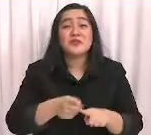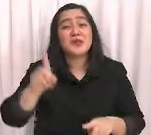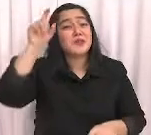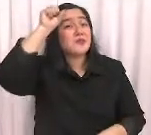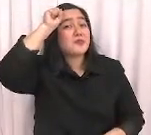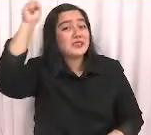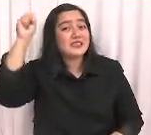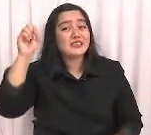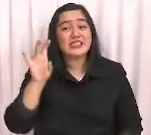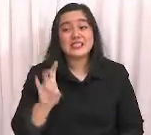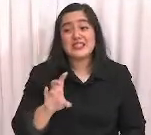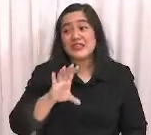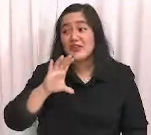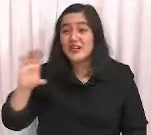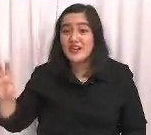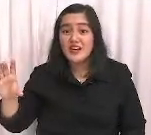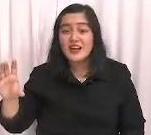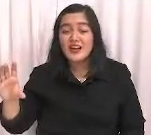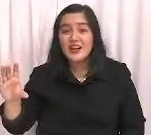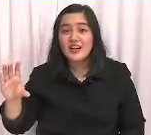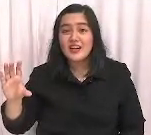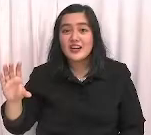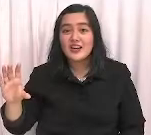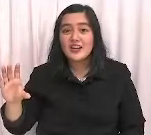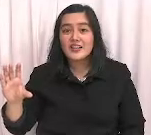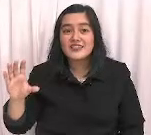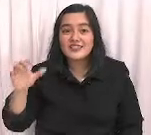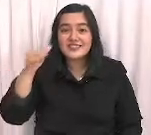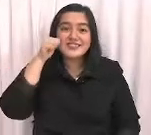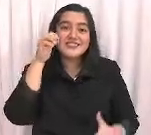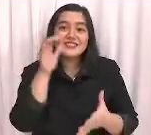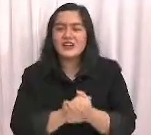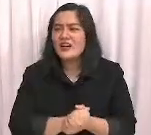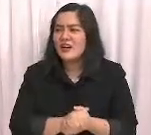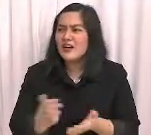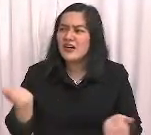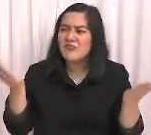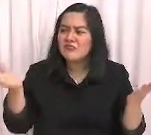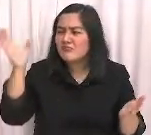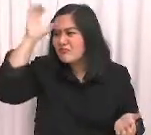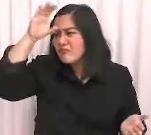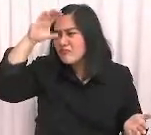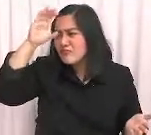And pagkatapos yung naghanap, plus 300 concubines, subo ko ito.